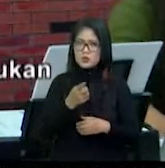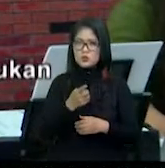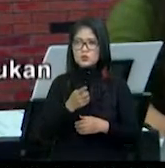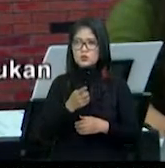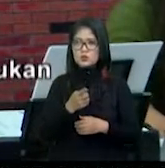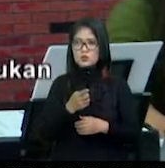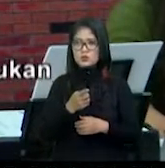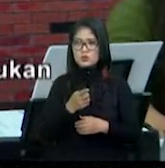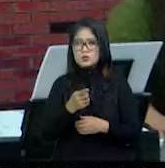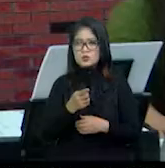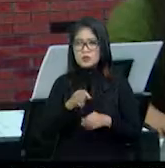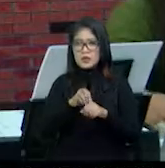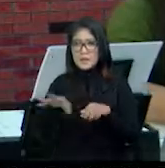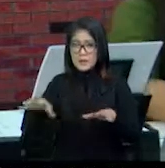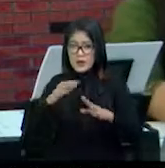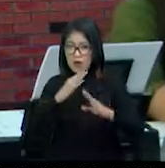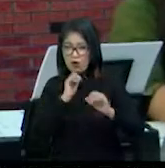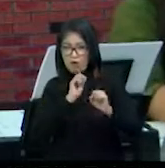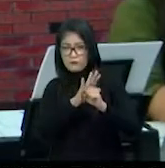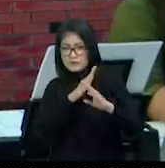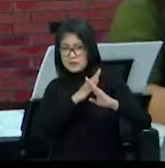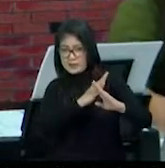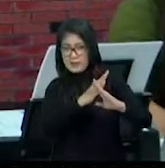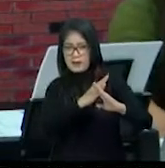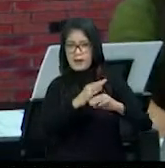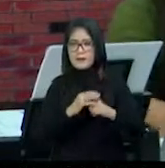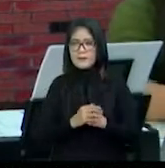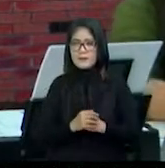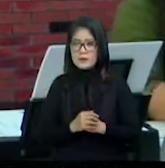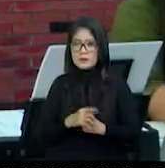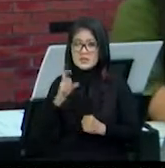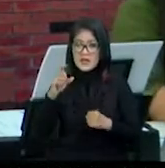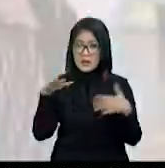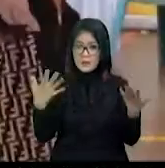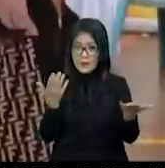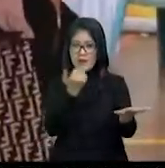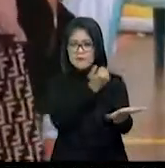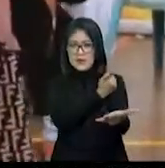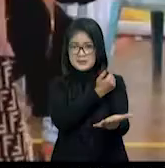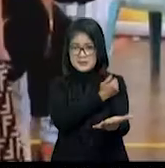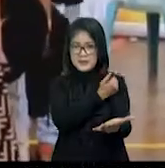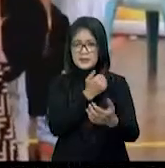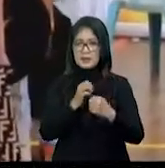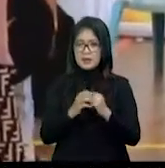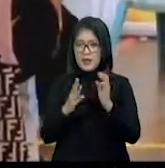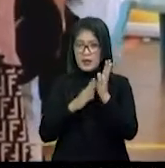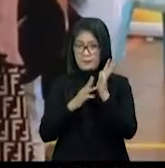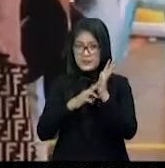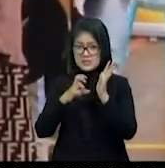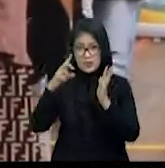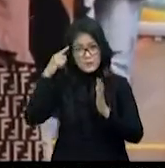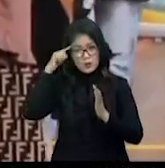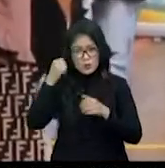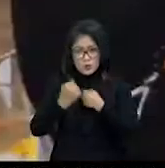penyebaran COVID-19, dan salah satu caranya adalah dengan get yourself vaccinated. MNC Peduli akan terus berupaya